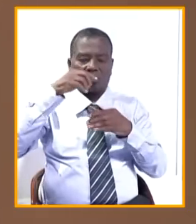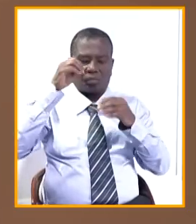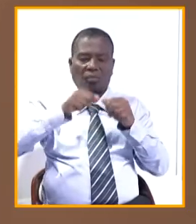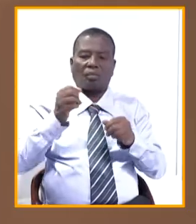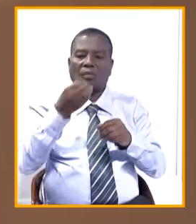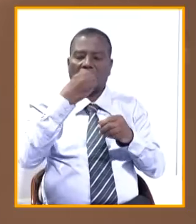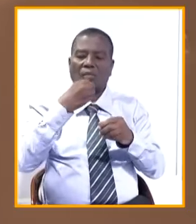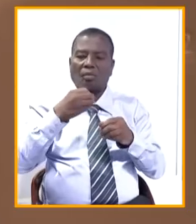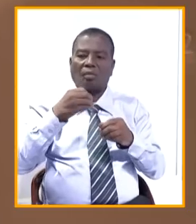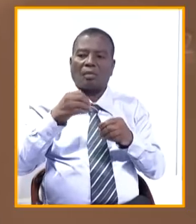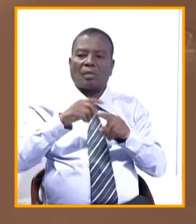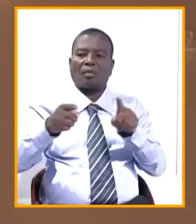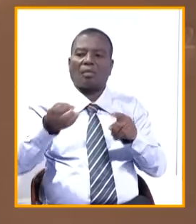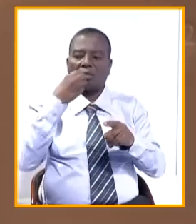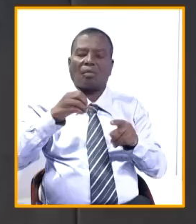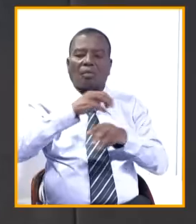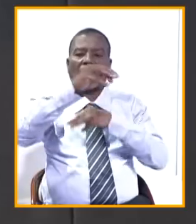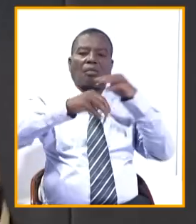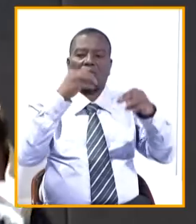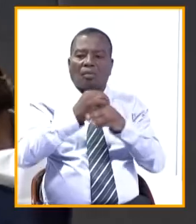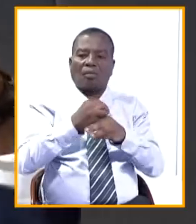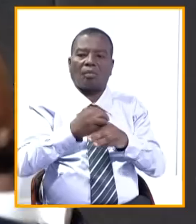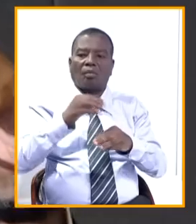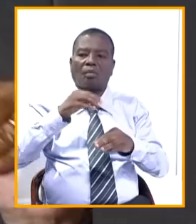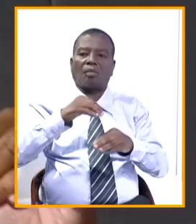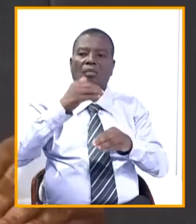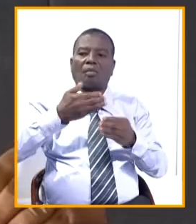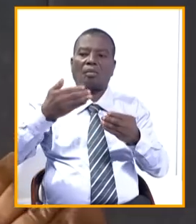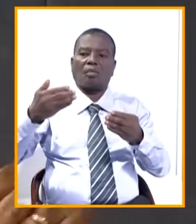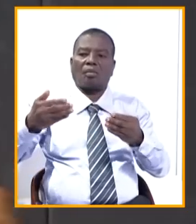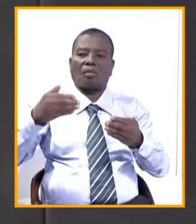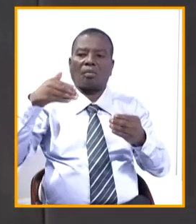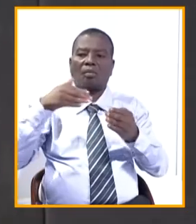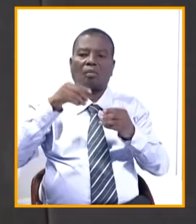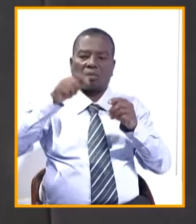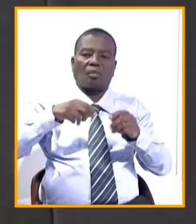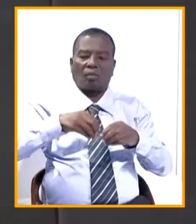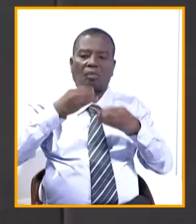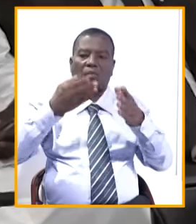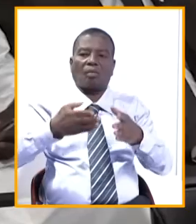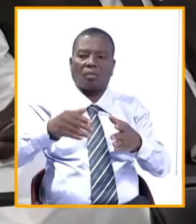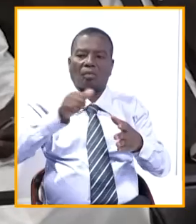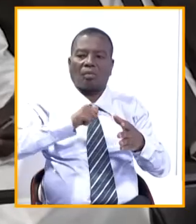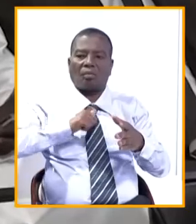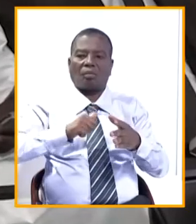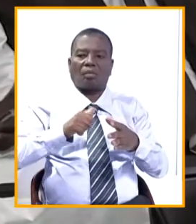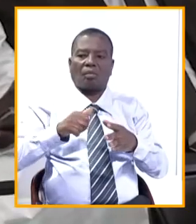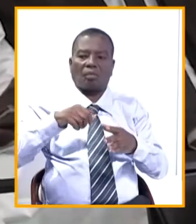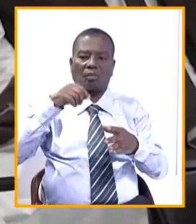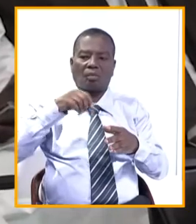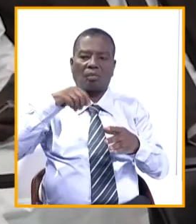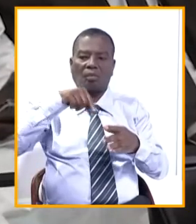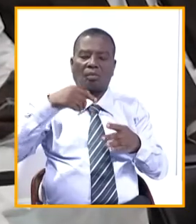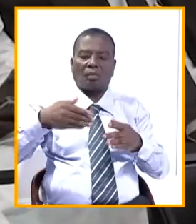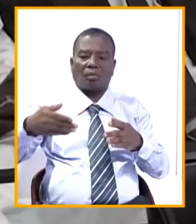se nourrir, mais nourrir le monde. Je dis, les choses plus minimum qu'on doit faire, c'est de nourrir nous-mêmes. Mais les choses qu'on doit faire au